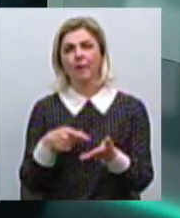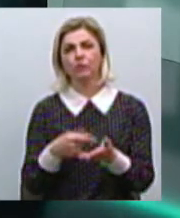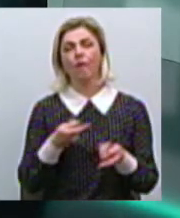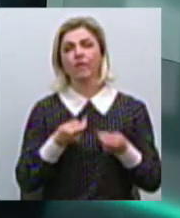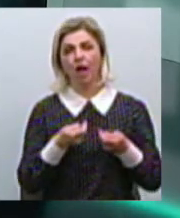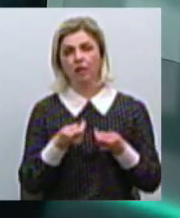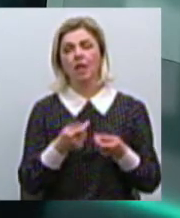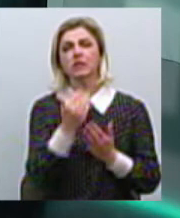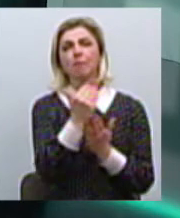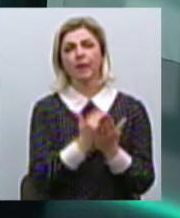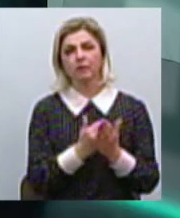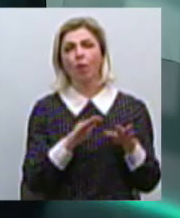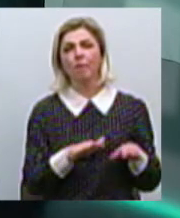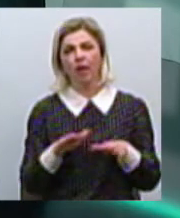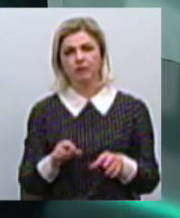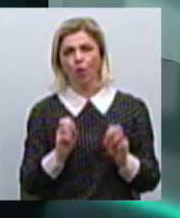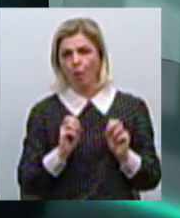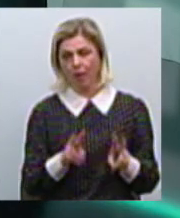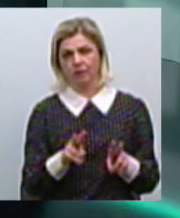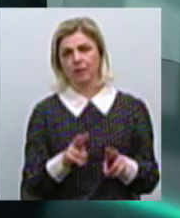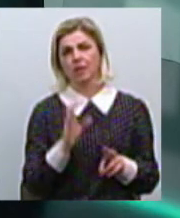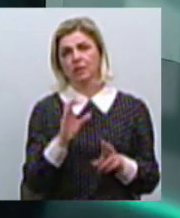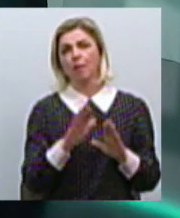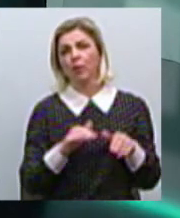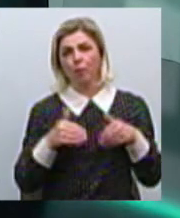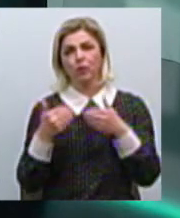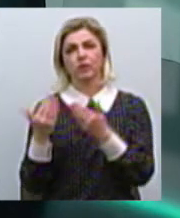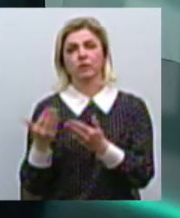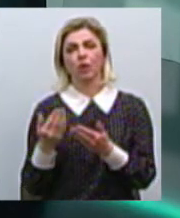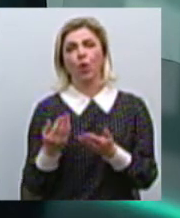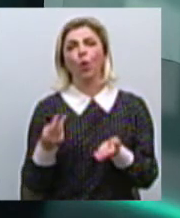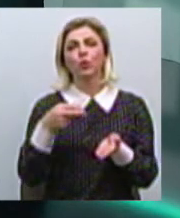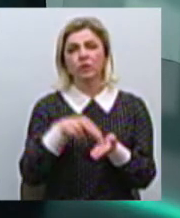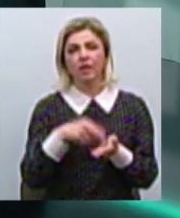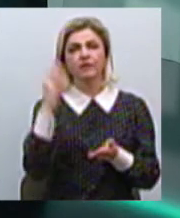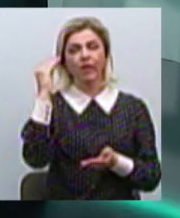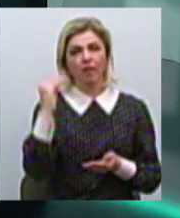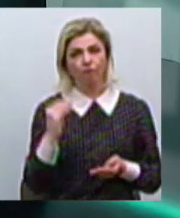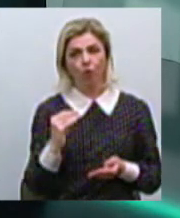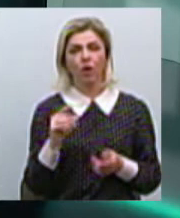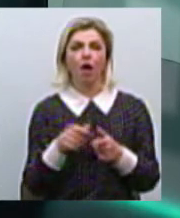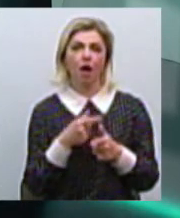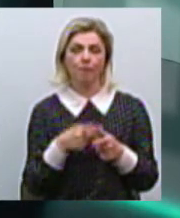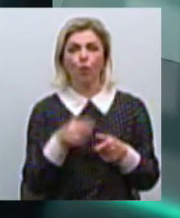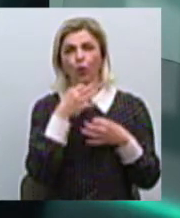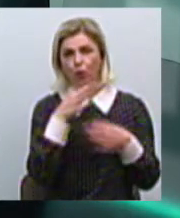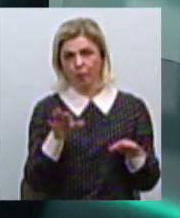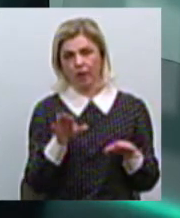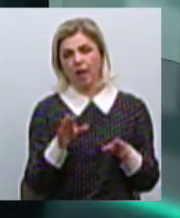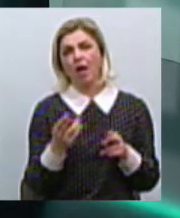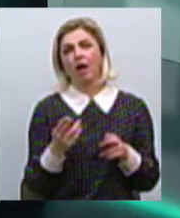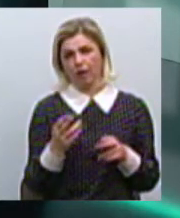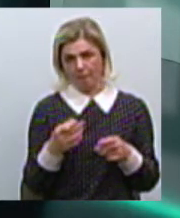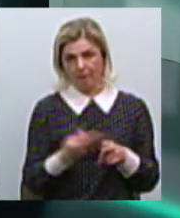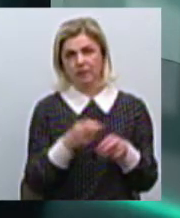міст з пропозиціями встановлювати світлофори або будь-які елементи безпеки